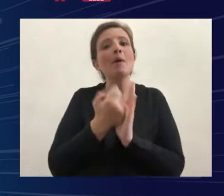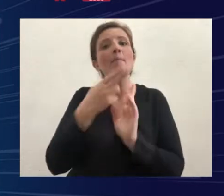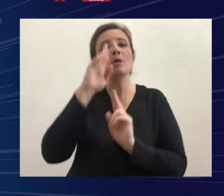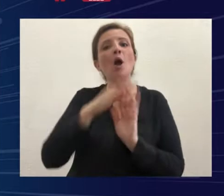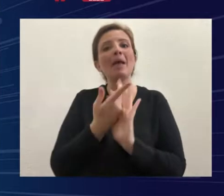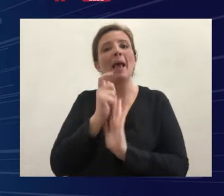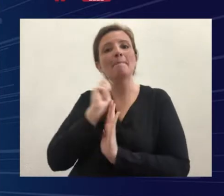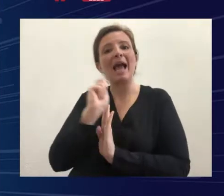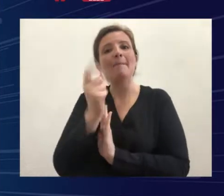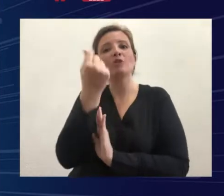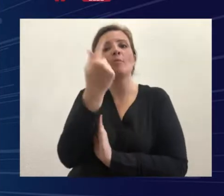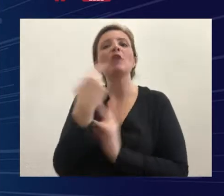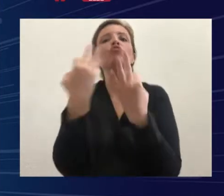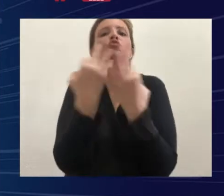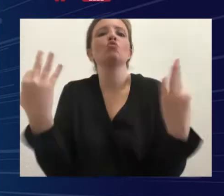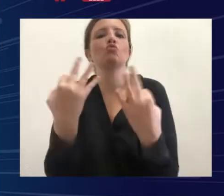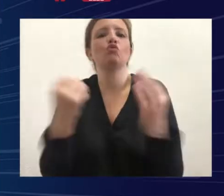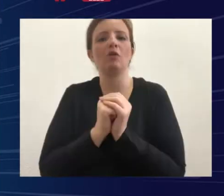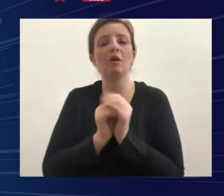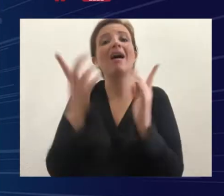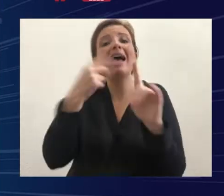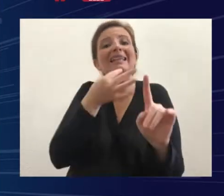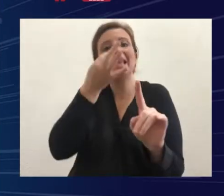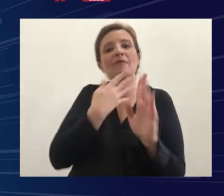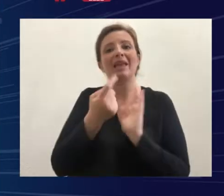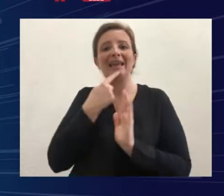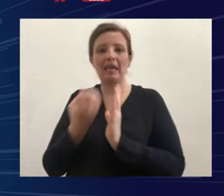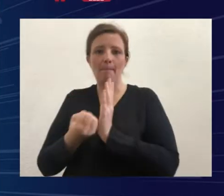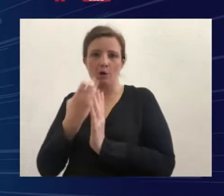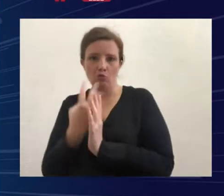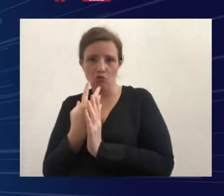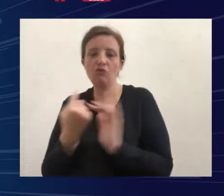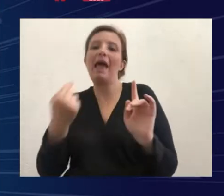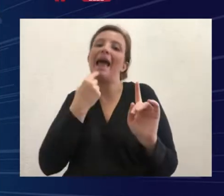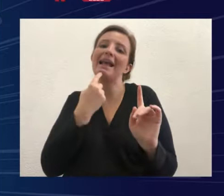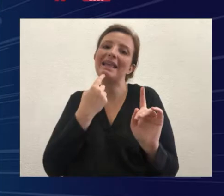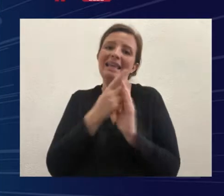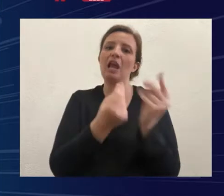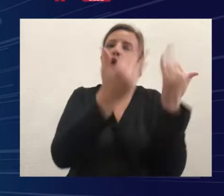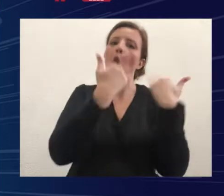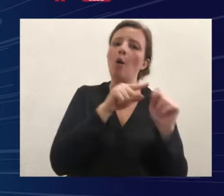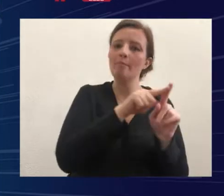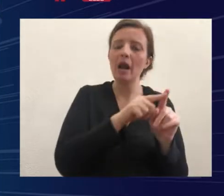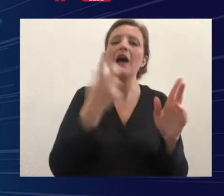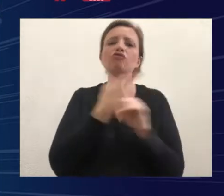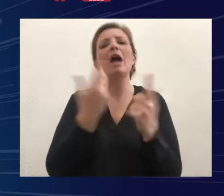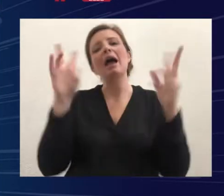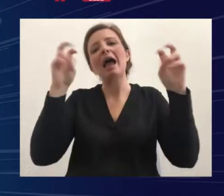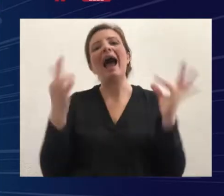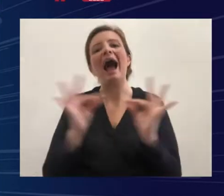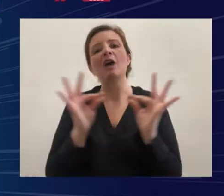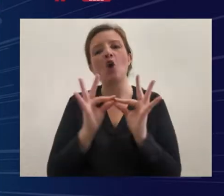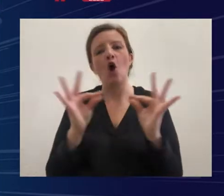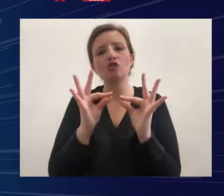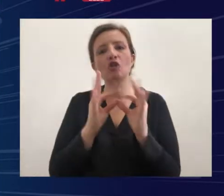importante forse è il pagamento del prezzo equo. Praticamente tra il produttore e il compratore